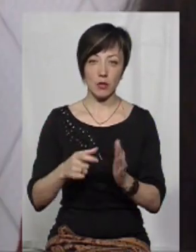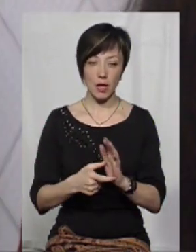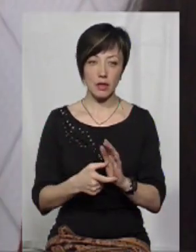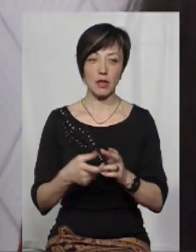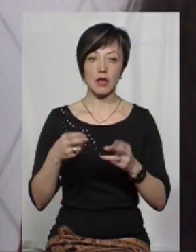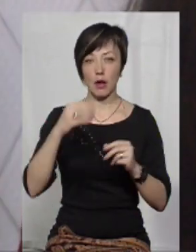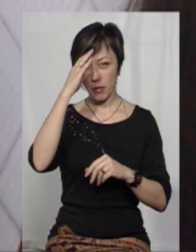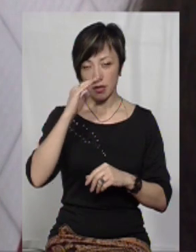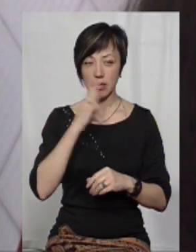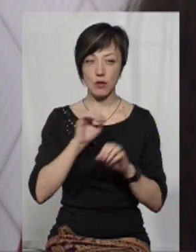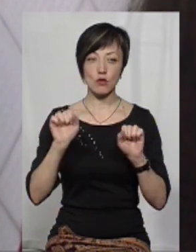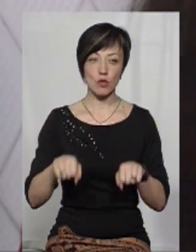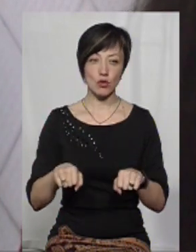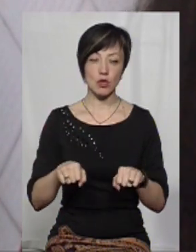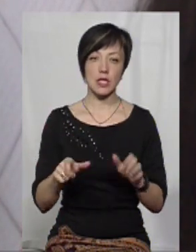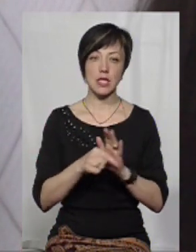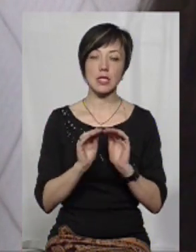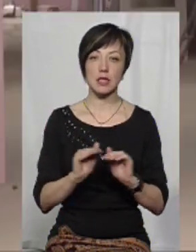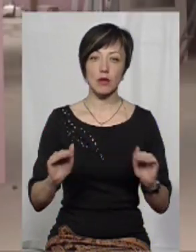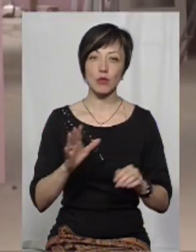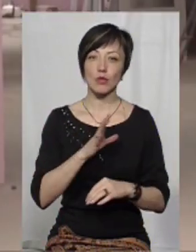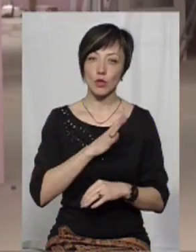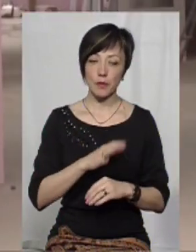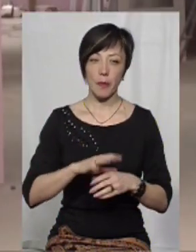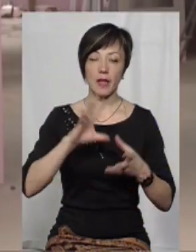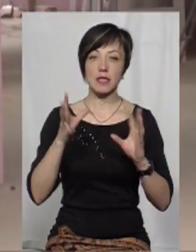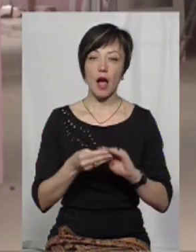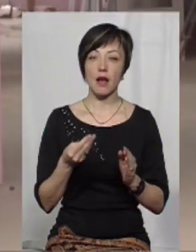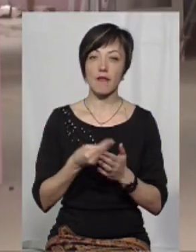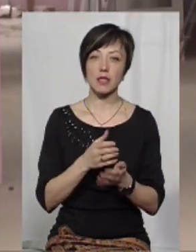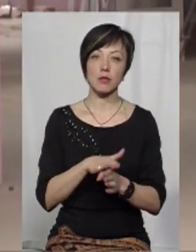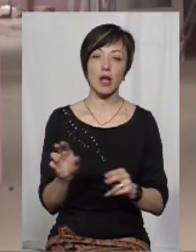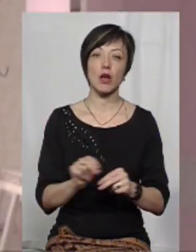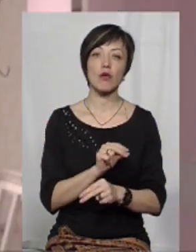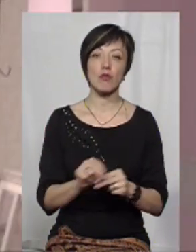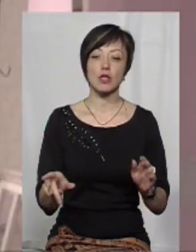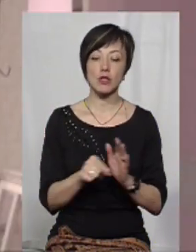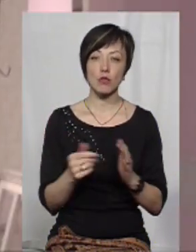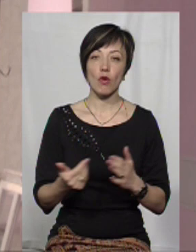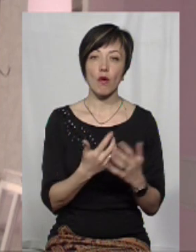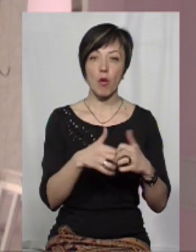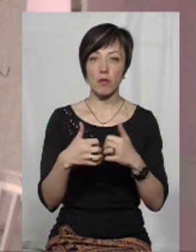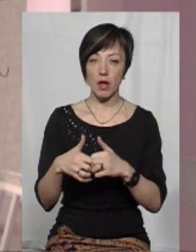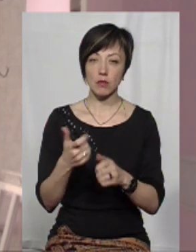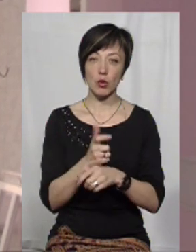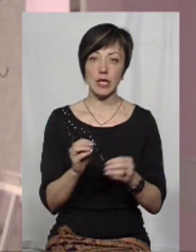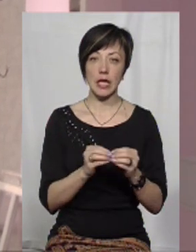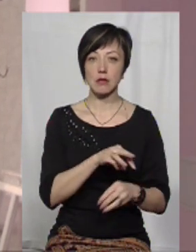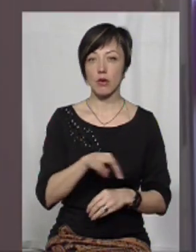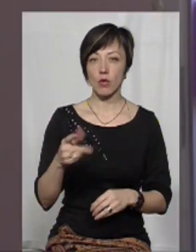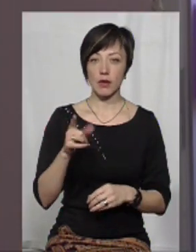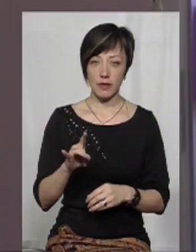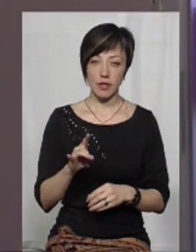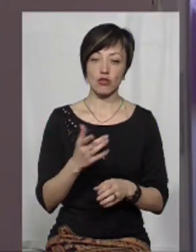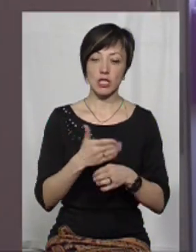де батьки можуть з дітками бути. Загальна вартість капітального ремонту разом із новим обладнанням – понад 10 мільйонів